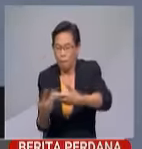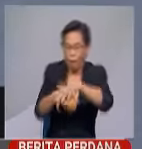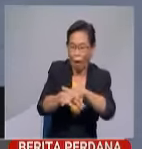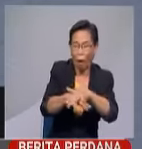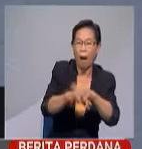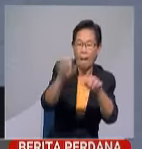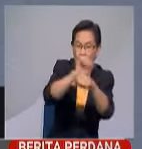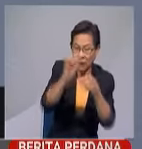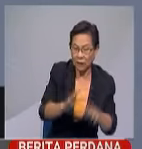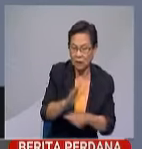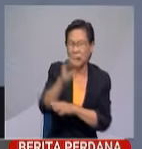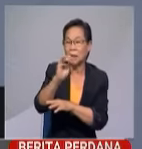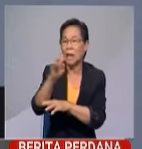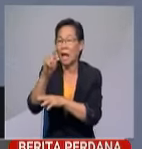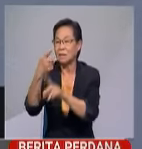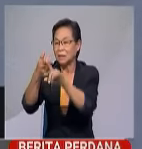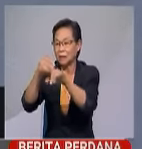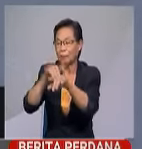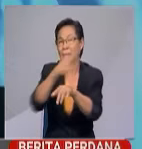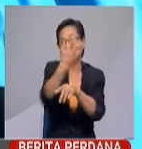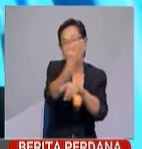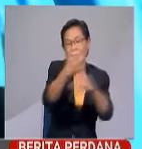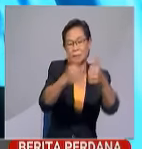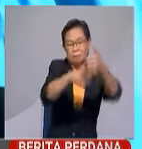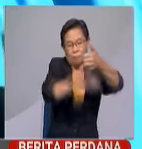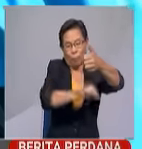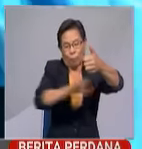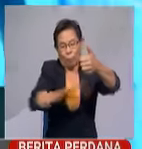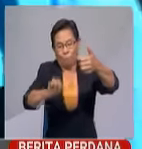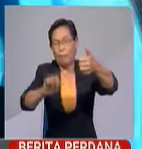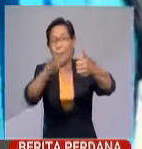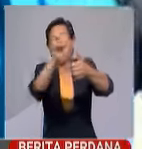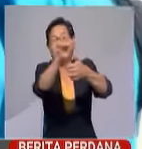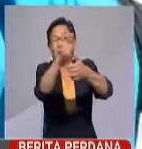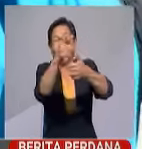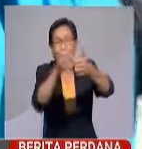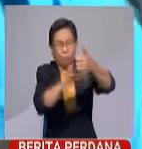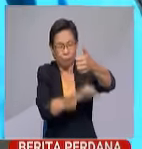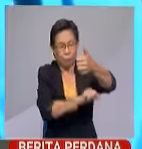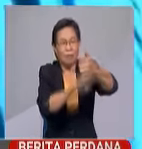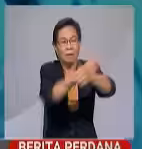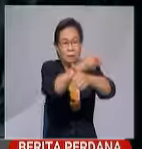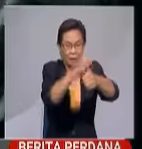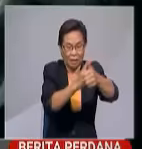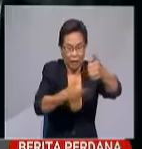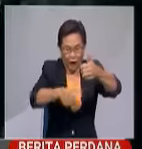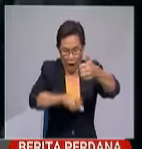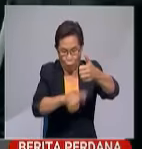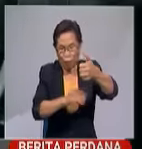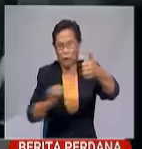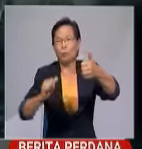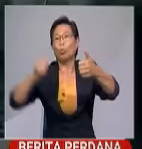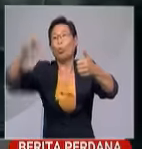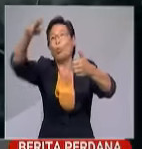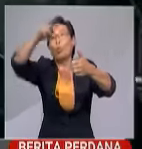sumber manusia dan aset daripada 3 cabang perkhidmatan ATM iaitu darat, laut dan udara.